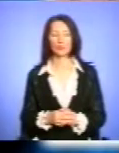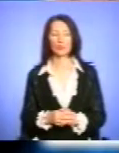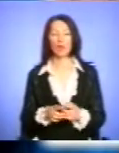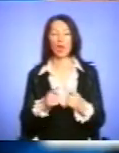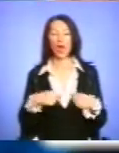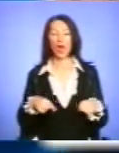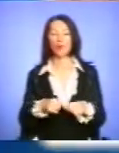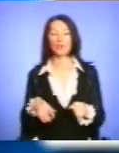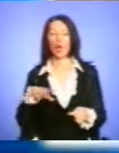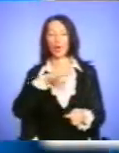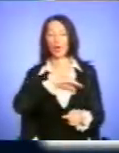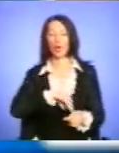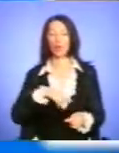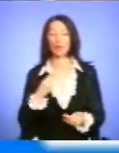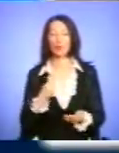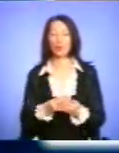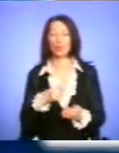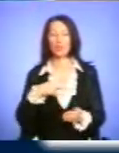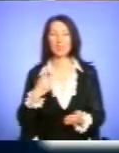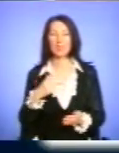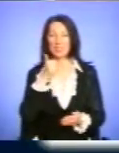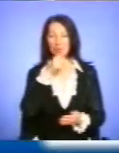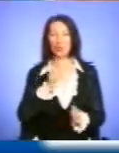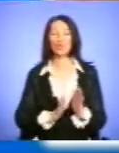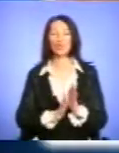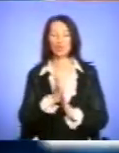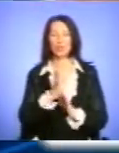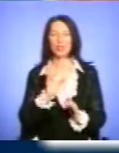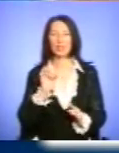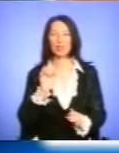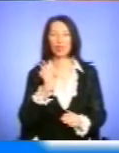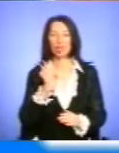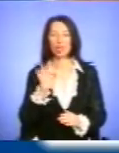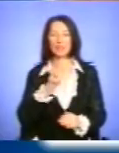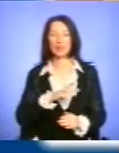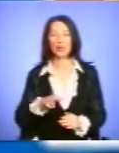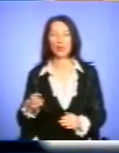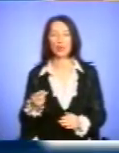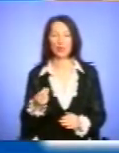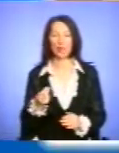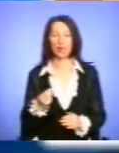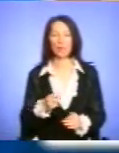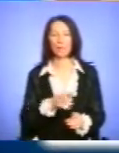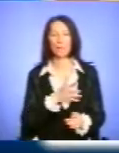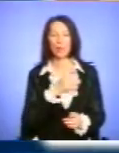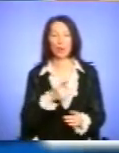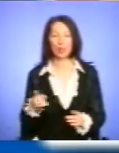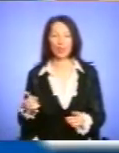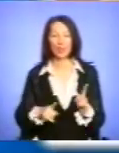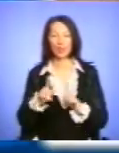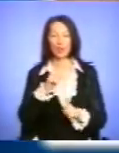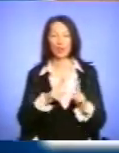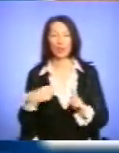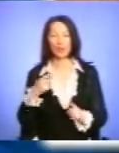Обсяг доходів обласного бюджету у 2013 році зросте на 14 мільйонів гривень. Під час колегії обласної